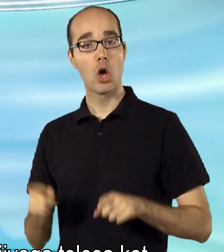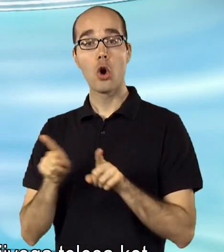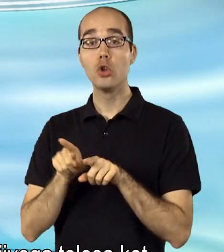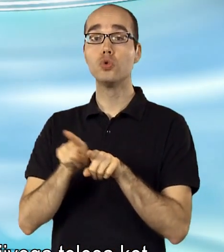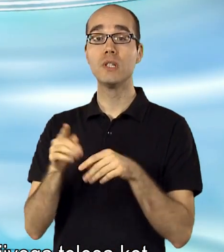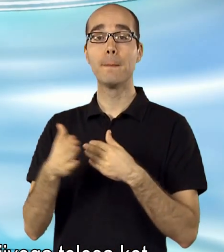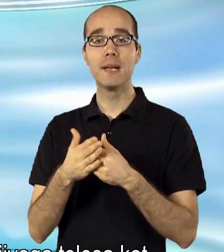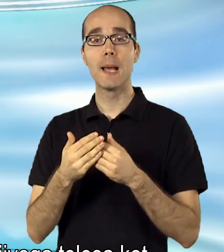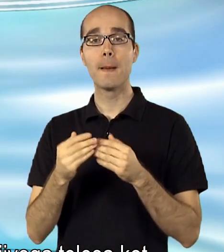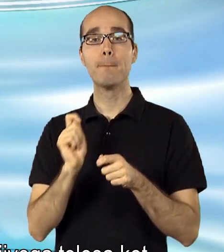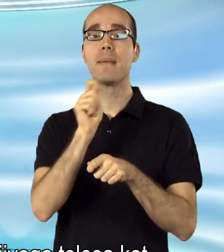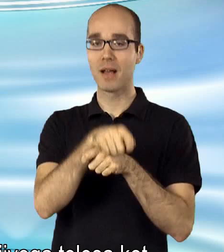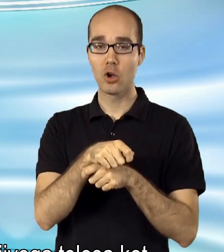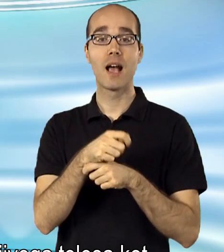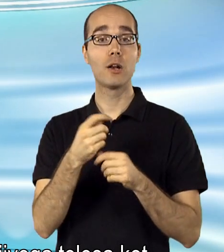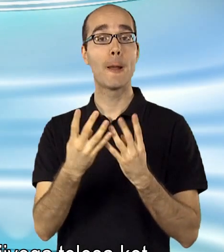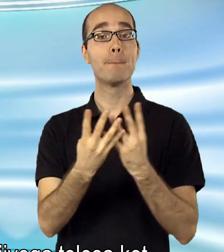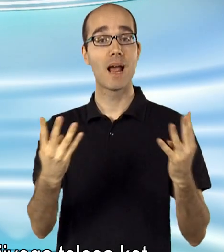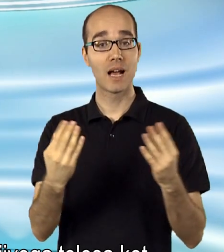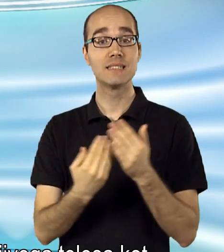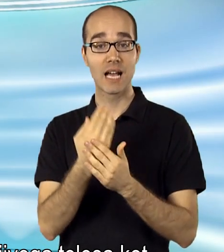tiste meje, ki jih doživljajo slepi.